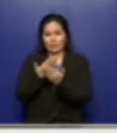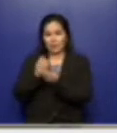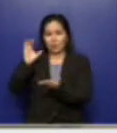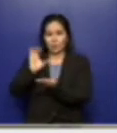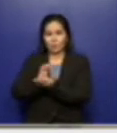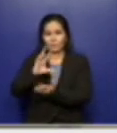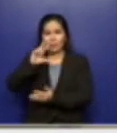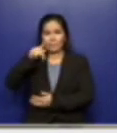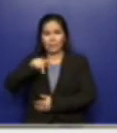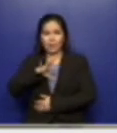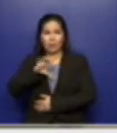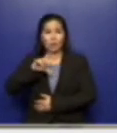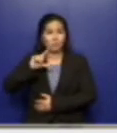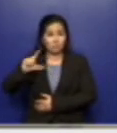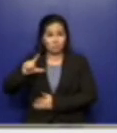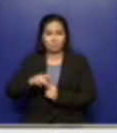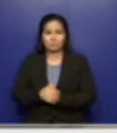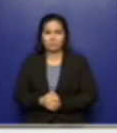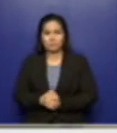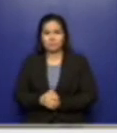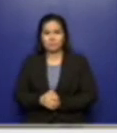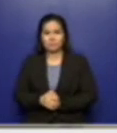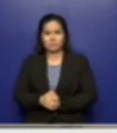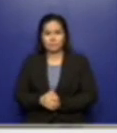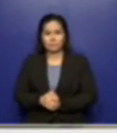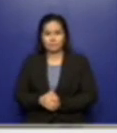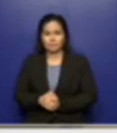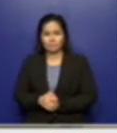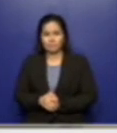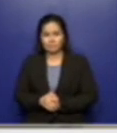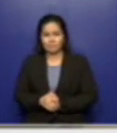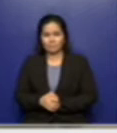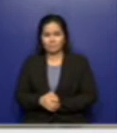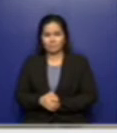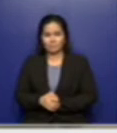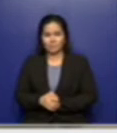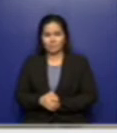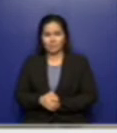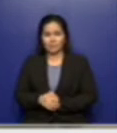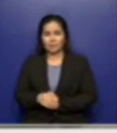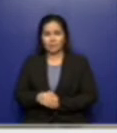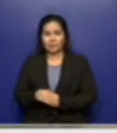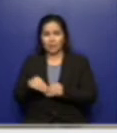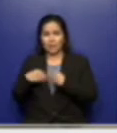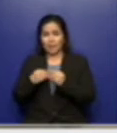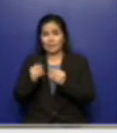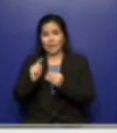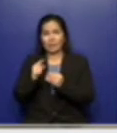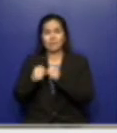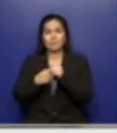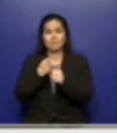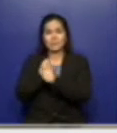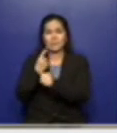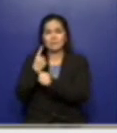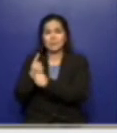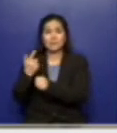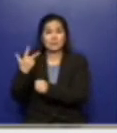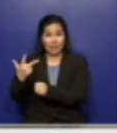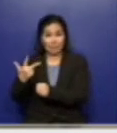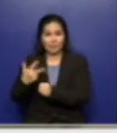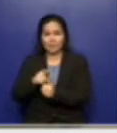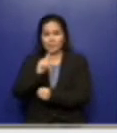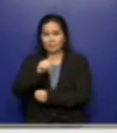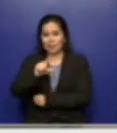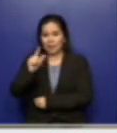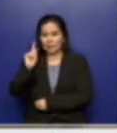ทก็ให้3ปีไม่ได้ให้ครั้งเดียวนะปีละพันล้าน3ปีนะครับ